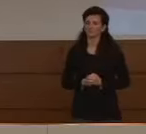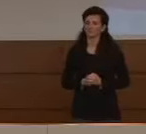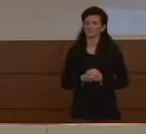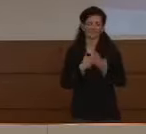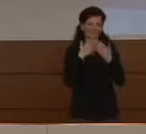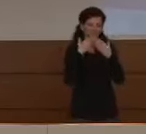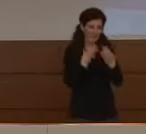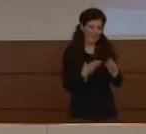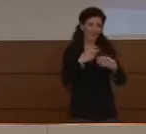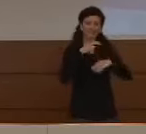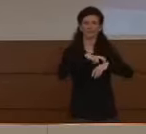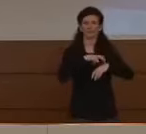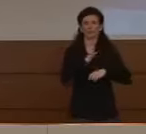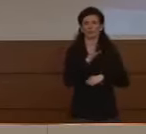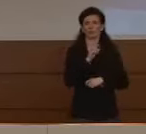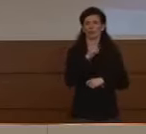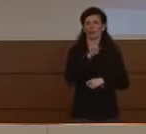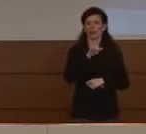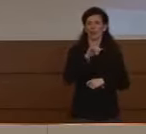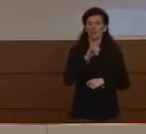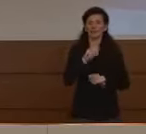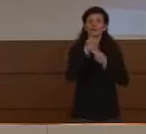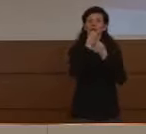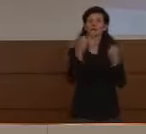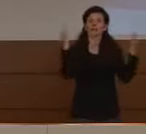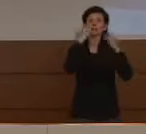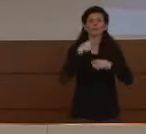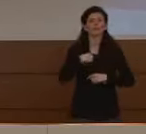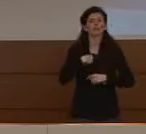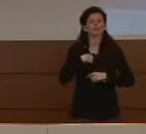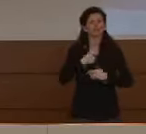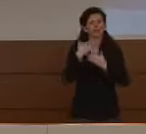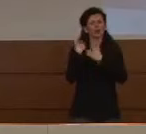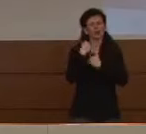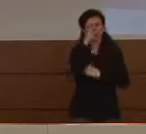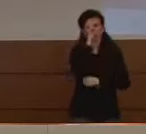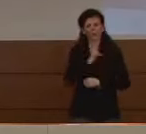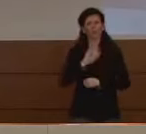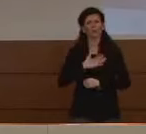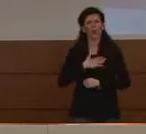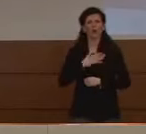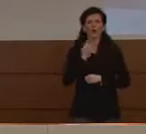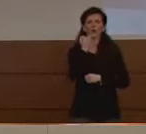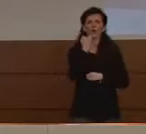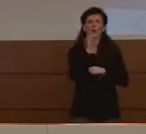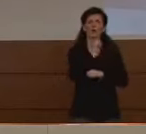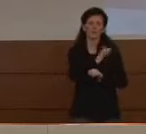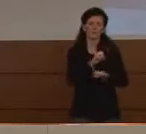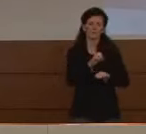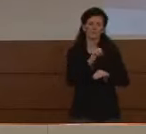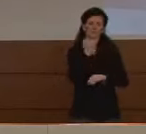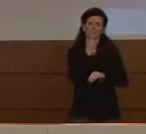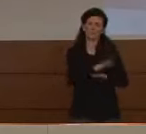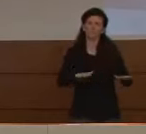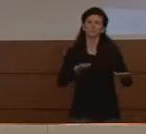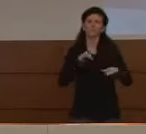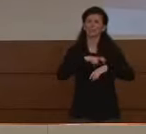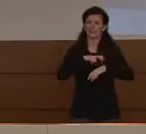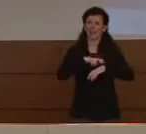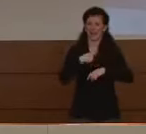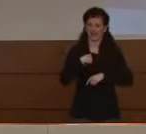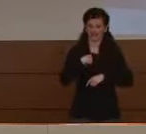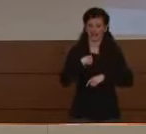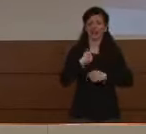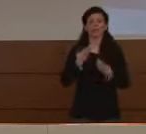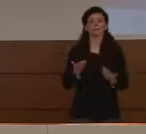borrelli buonasera sono pediatra e quindi il punto è proprio sulla situazione dei bambini in italia resta